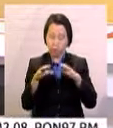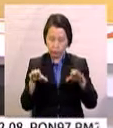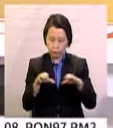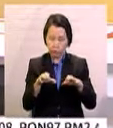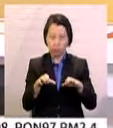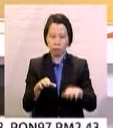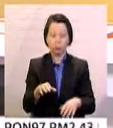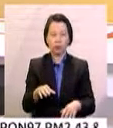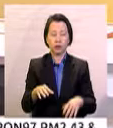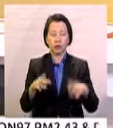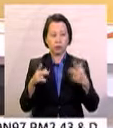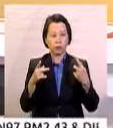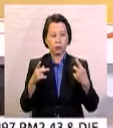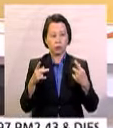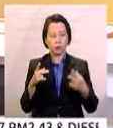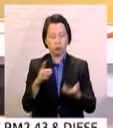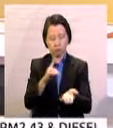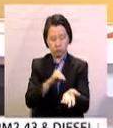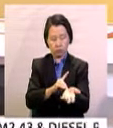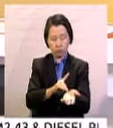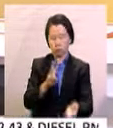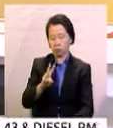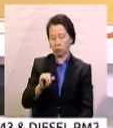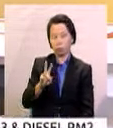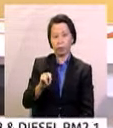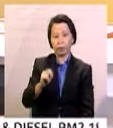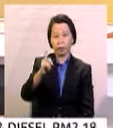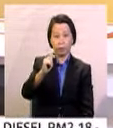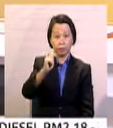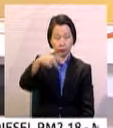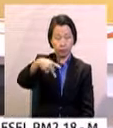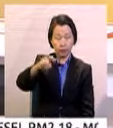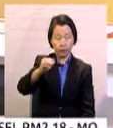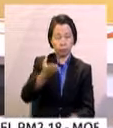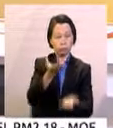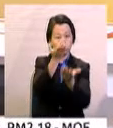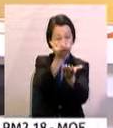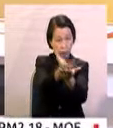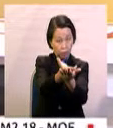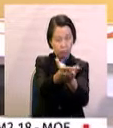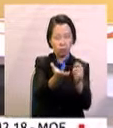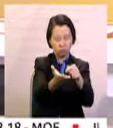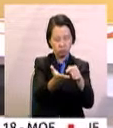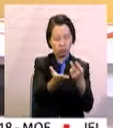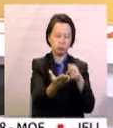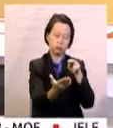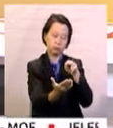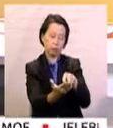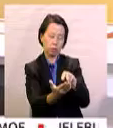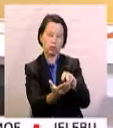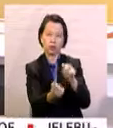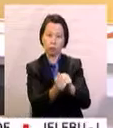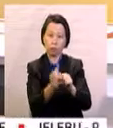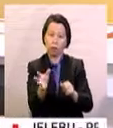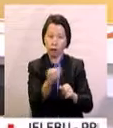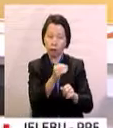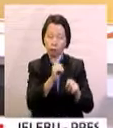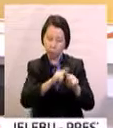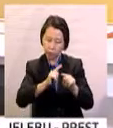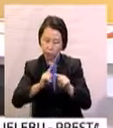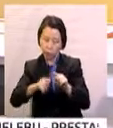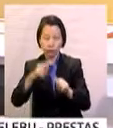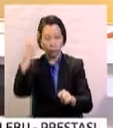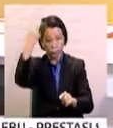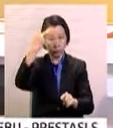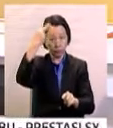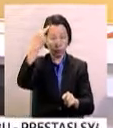Jelas Timbalan Perdana Menteri Datuk Seri Dr. Wan Azizah Wan Ismail, cadangan tersebut sedang diperhalusi dengan mengambil kira pelbagai